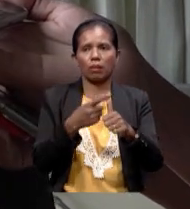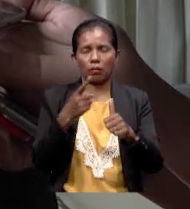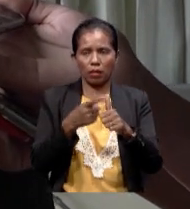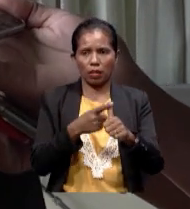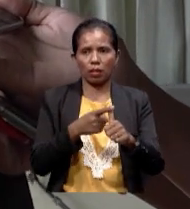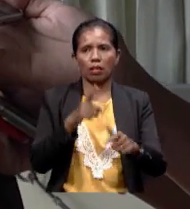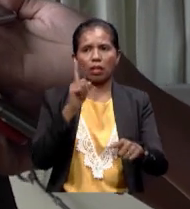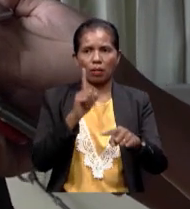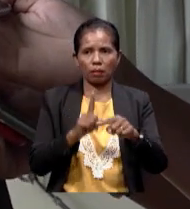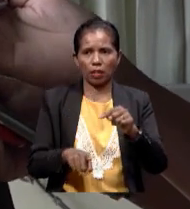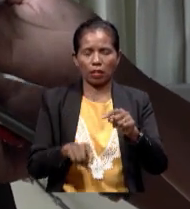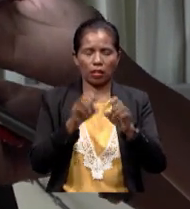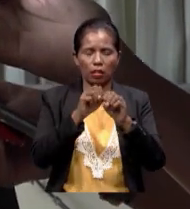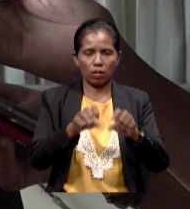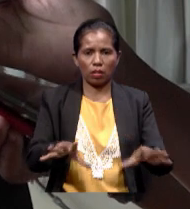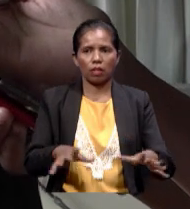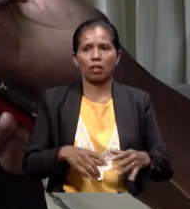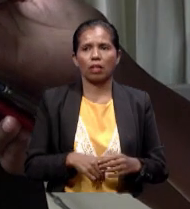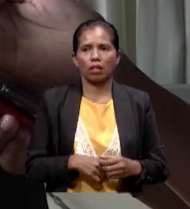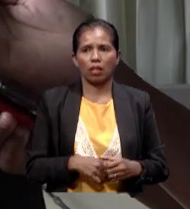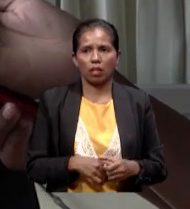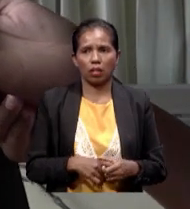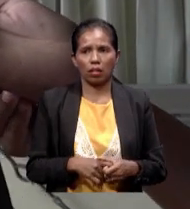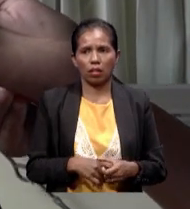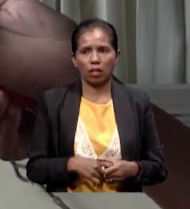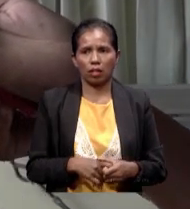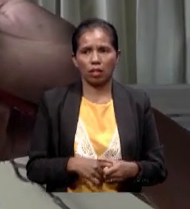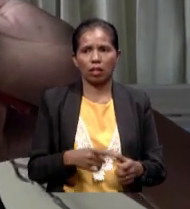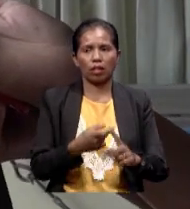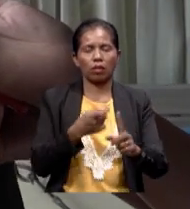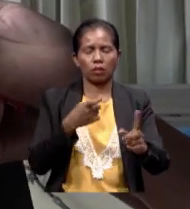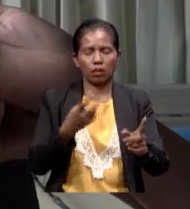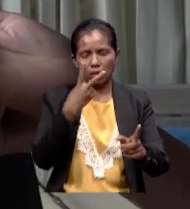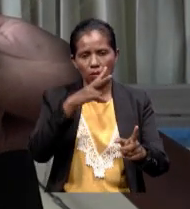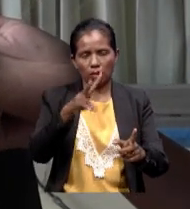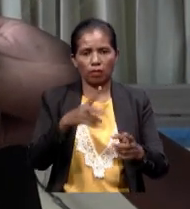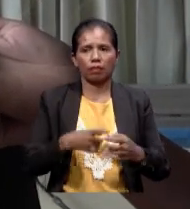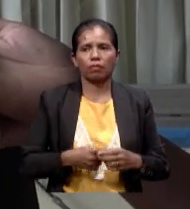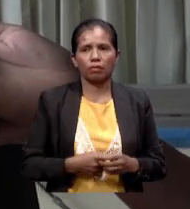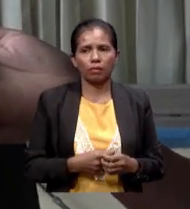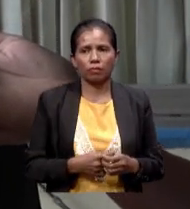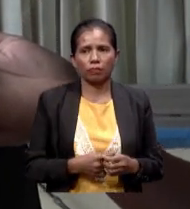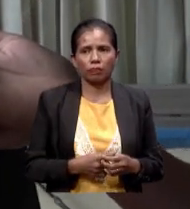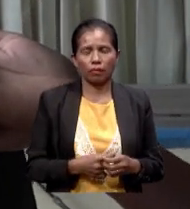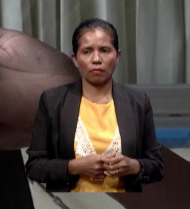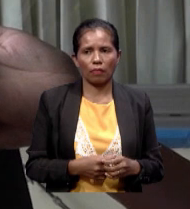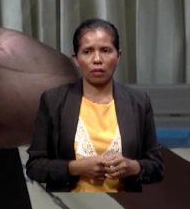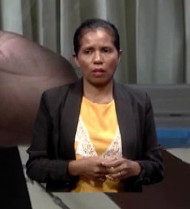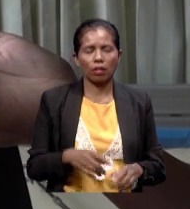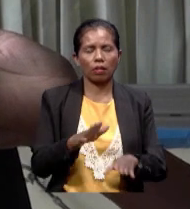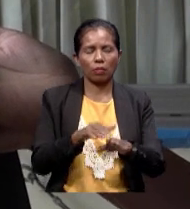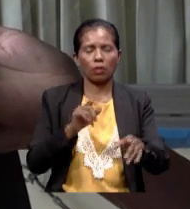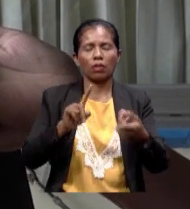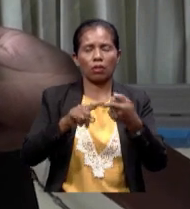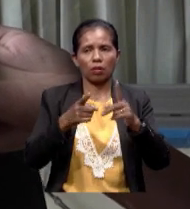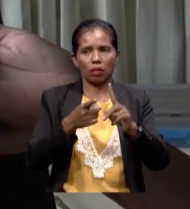labele halulakum barambukti sirne, meios de prova sirne. Ou então, ia combina com a maluxira